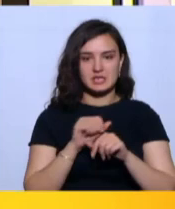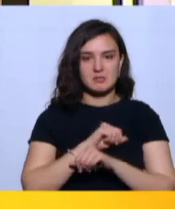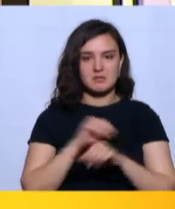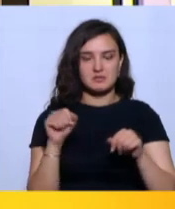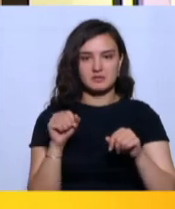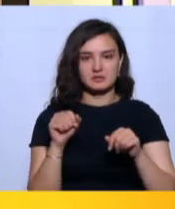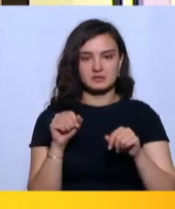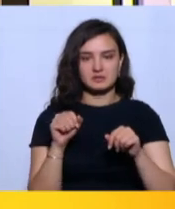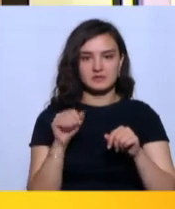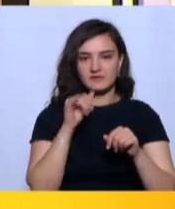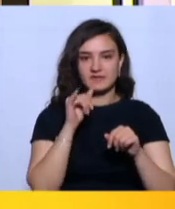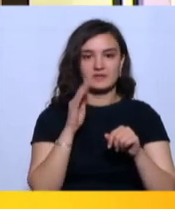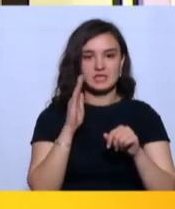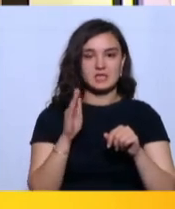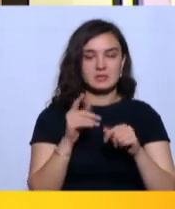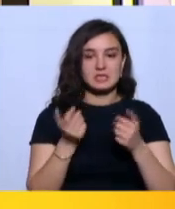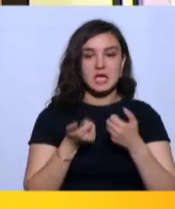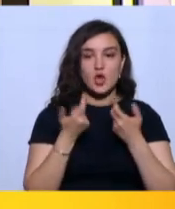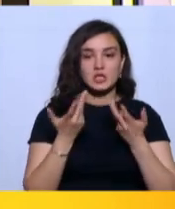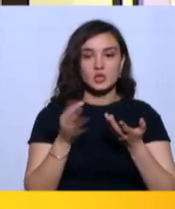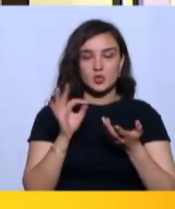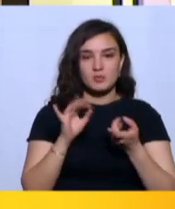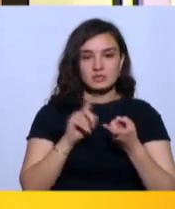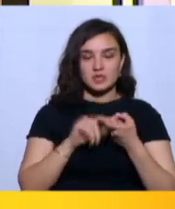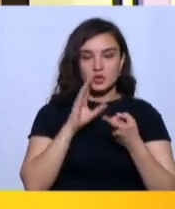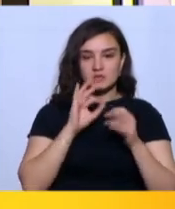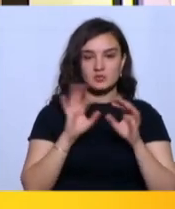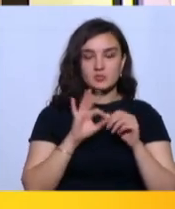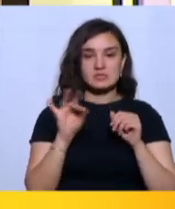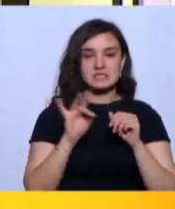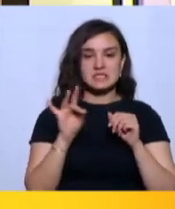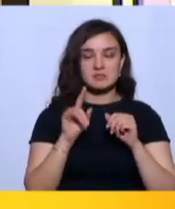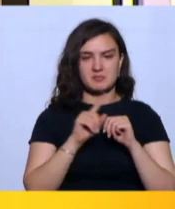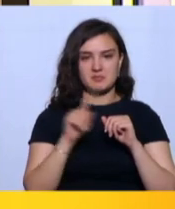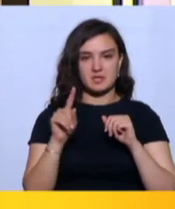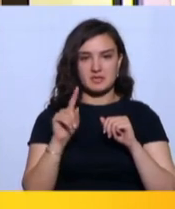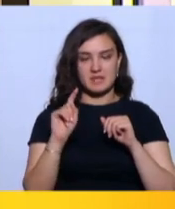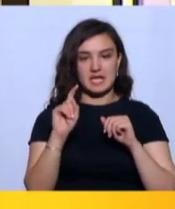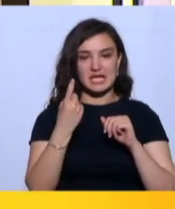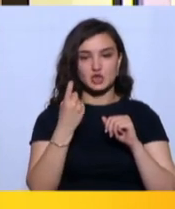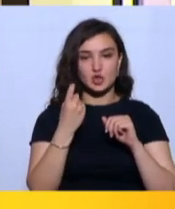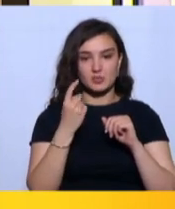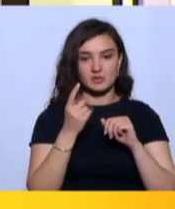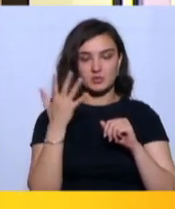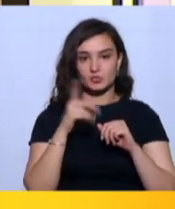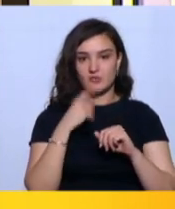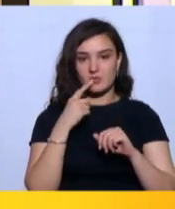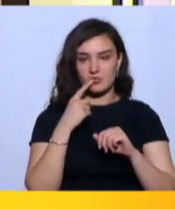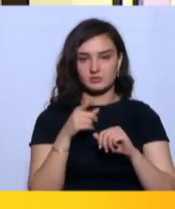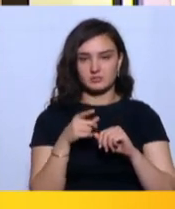თამამები ვერ ვიქნებით რაოდენობასთან, როდესაც ლაპარაკობთ ცხიმებზე. მაგრამ ხარისხობრივად თუ ჩვენ